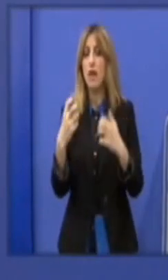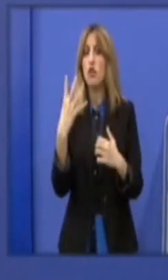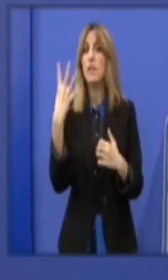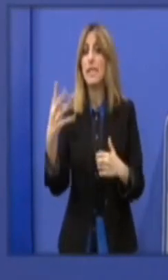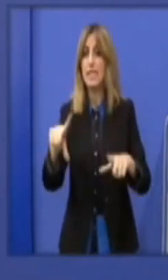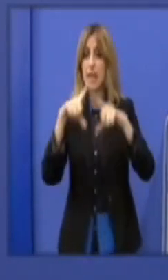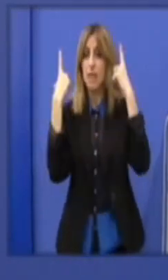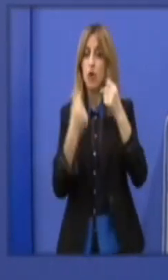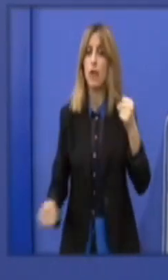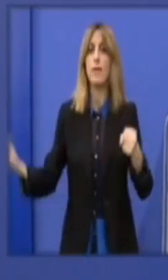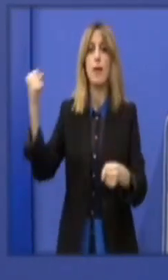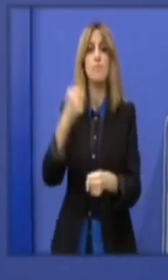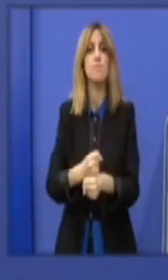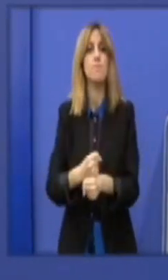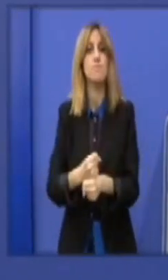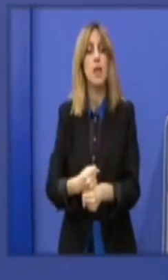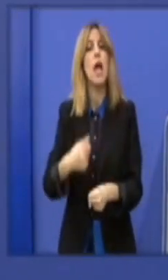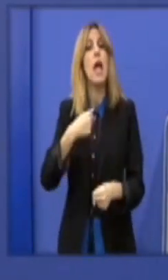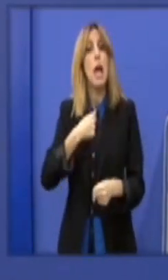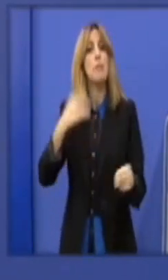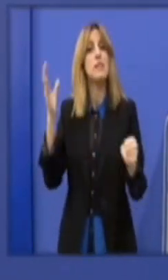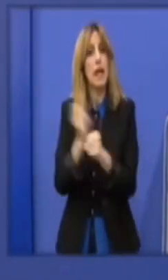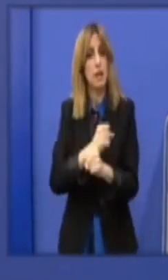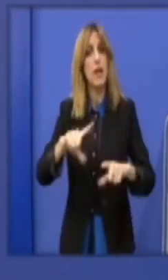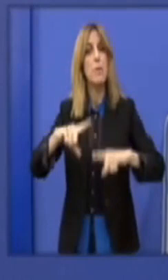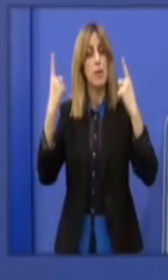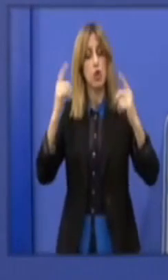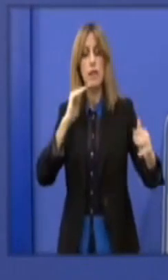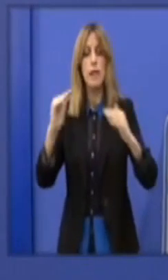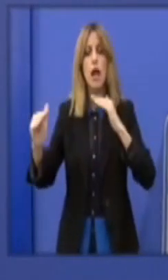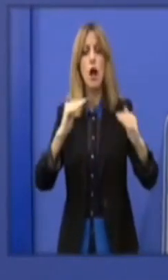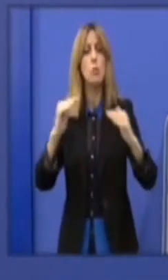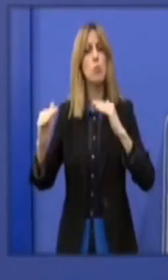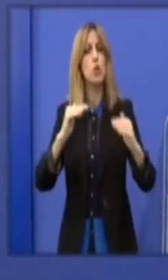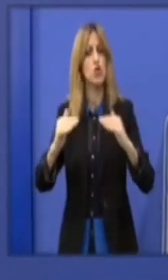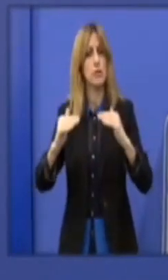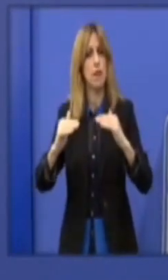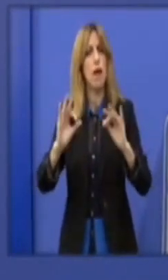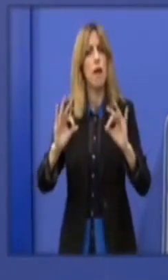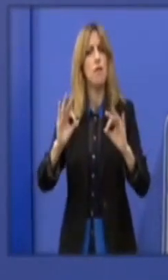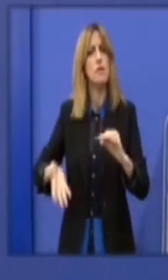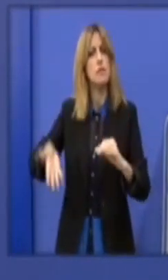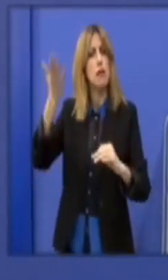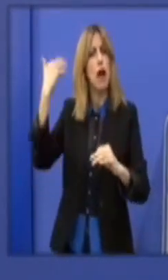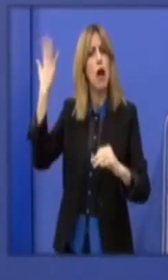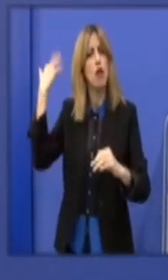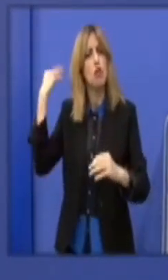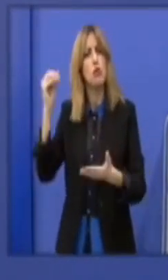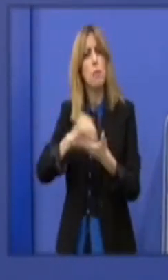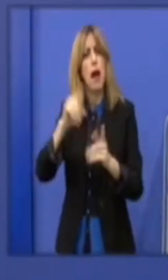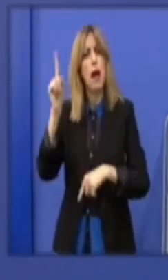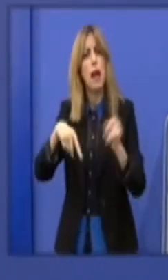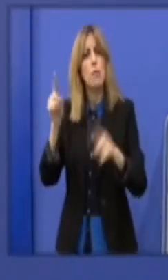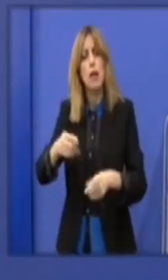συνέπεια. Την προστάτευσε με κάθε κόστος τα χρόνια του λαϊκισμού. Η δική μας αρμή,